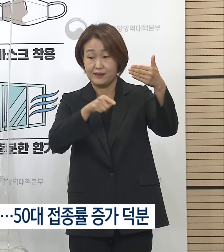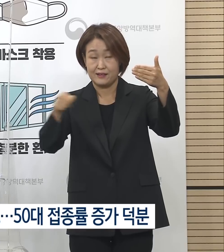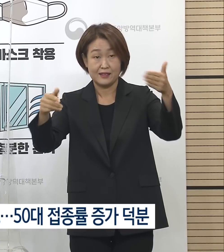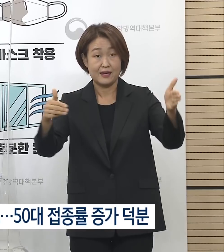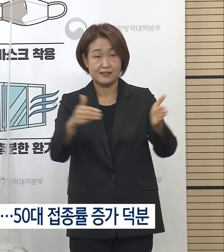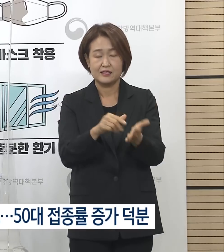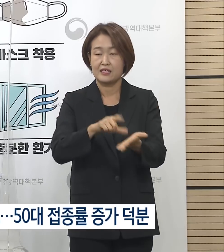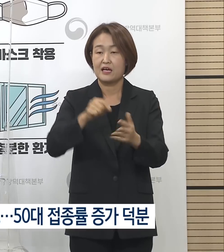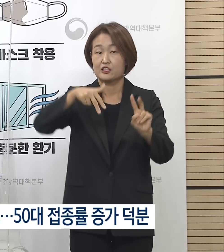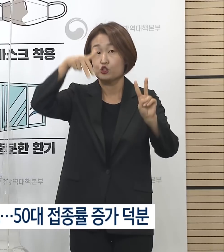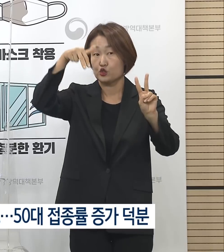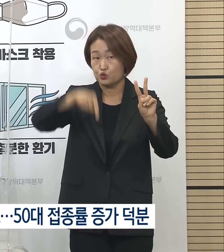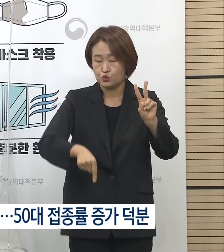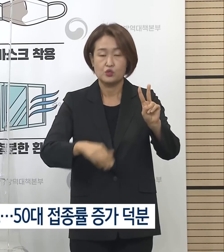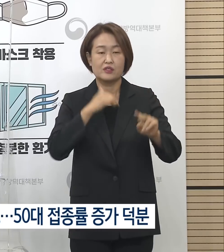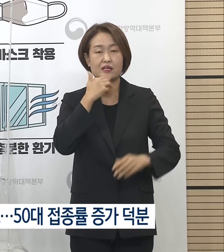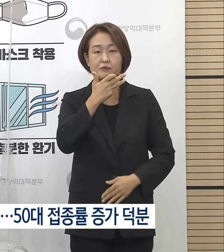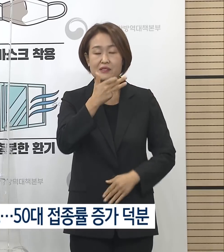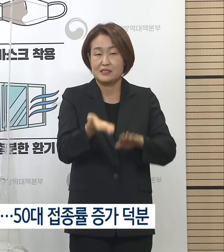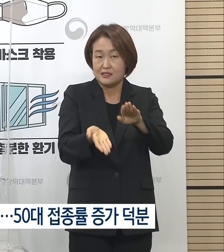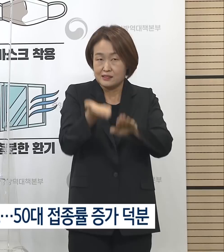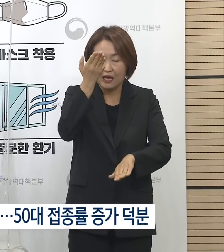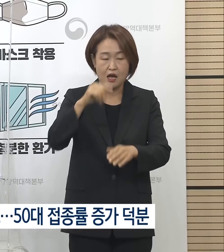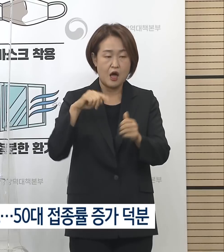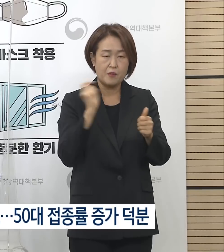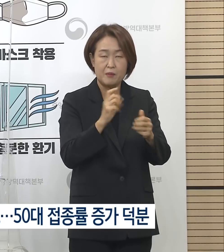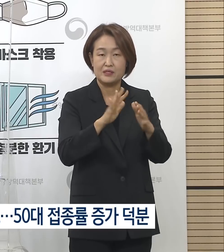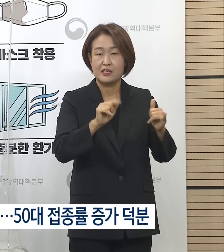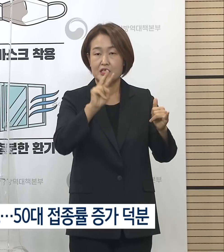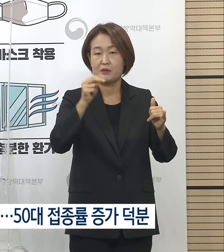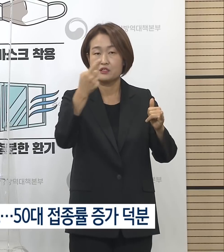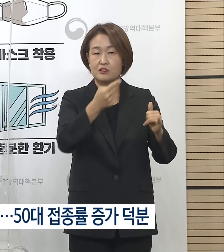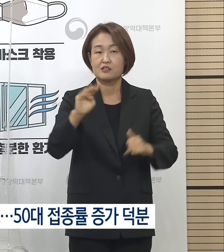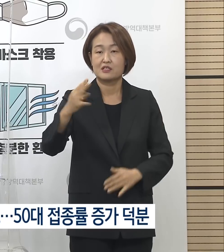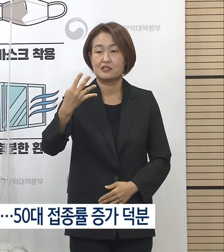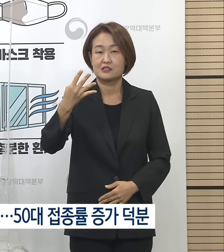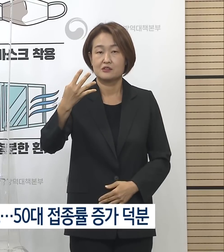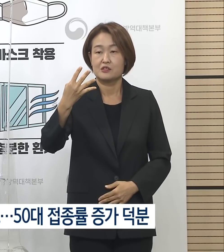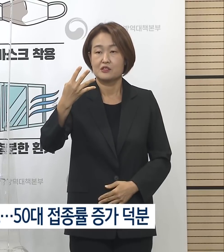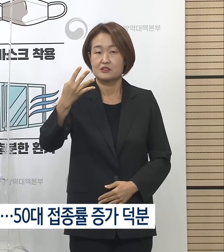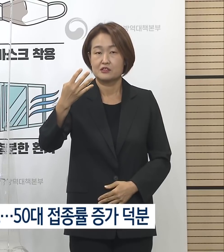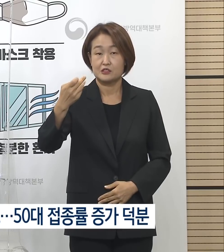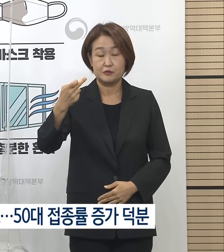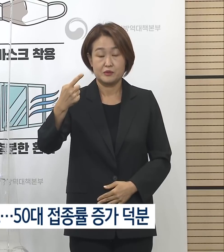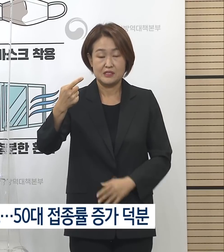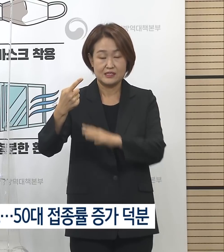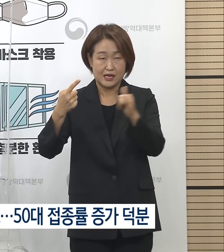18일까지의 2주간의 18세 이상의 확진자 21,741명 중에서